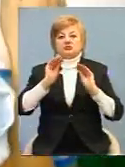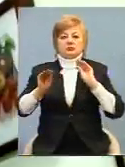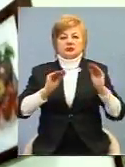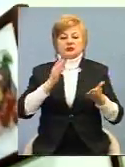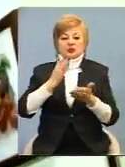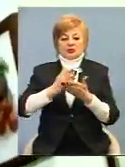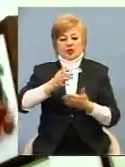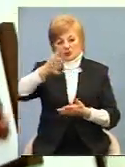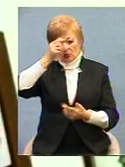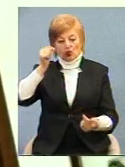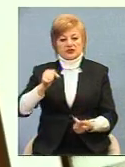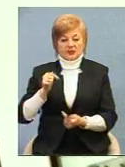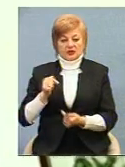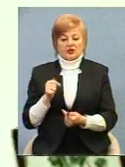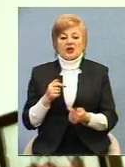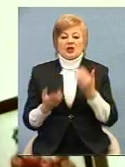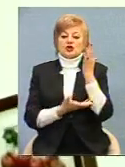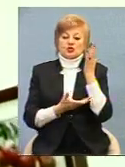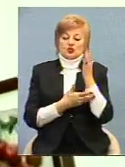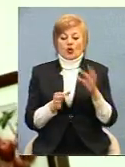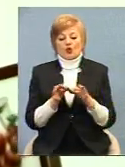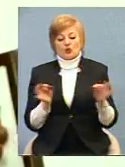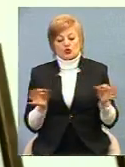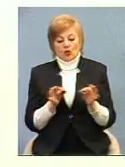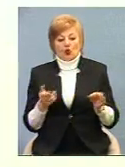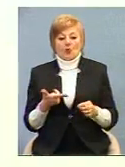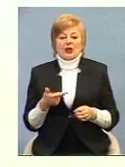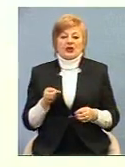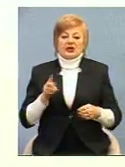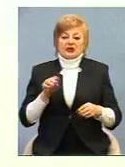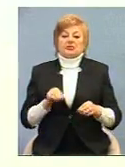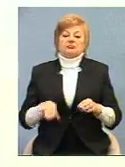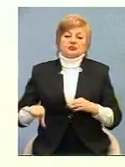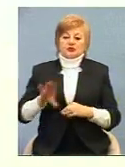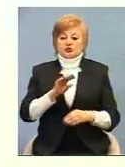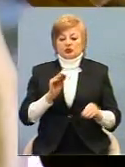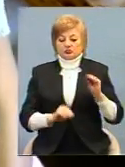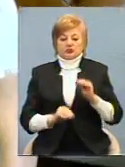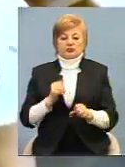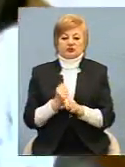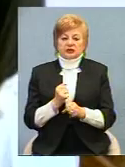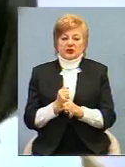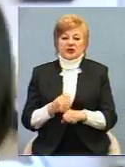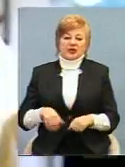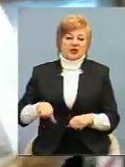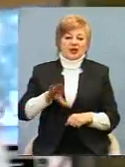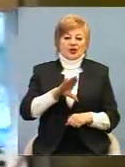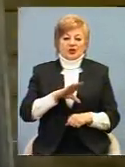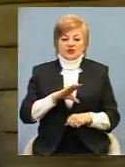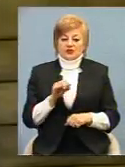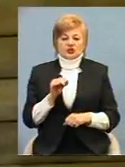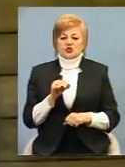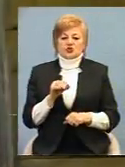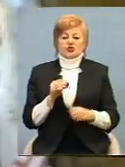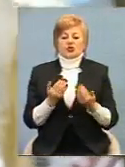освіту. Будинок подружжя звело з дерева, соломи та глини. Всі внутрішні роботи по можливості виконували самі. Навіть перестінки без цегли,